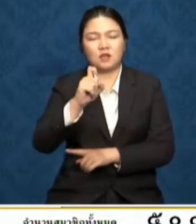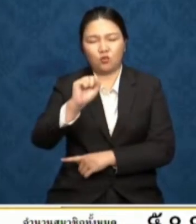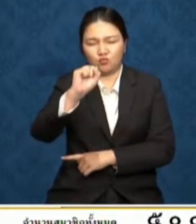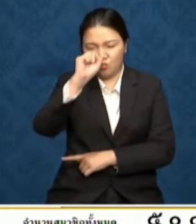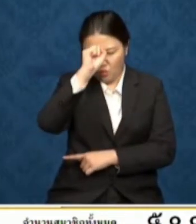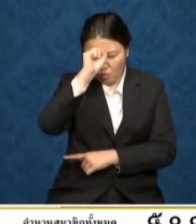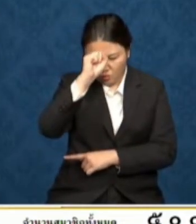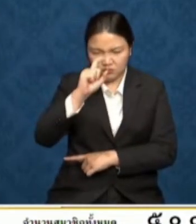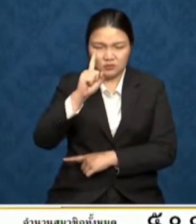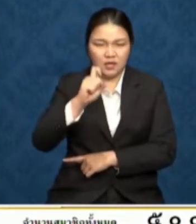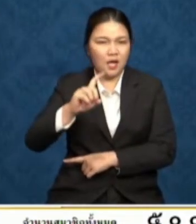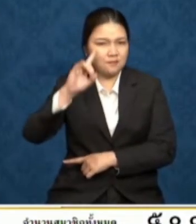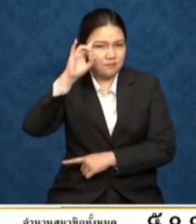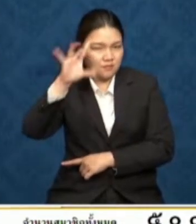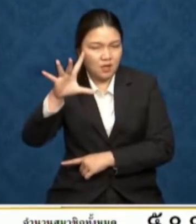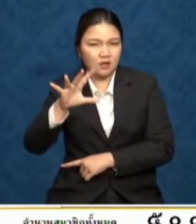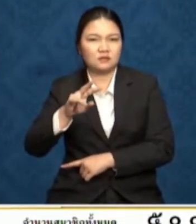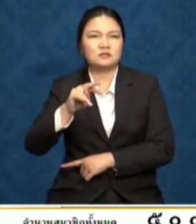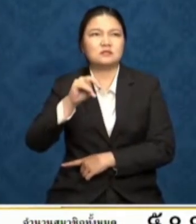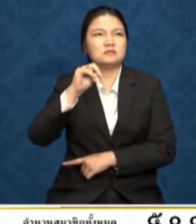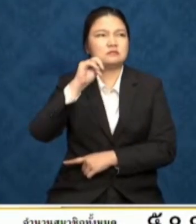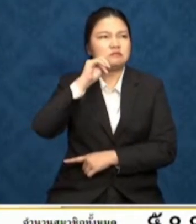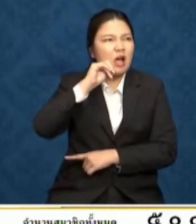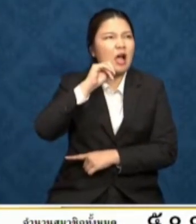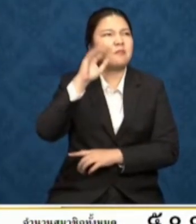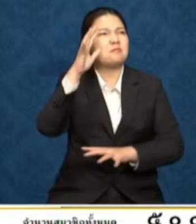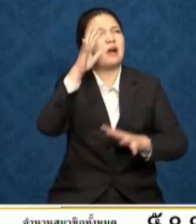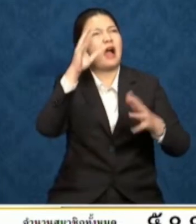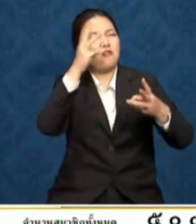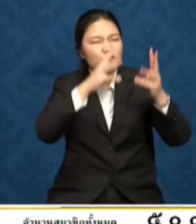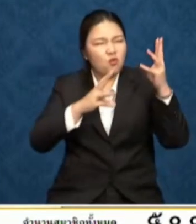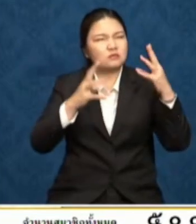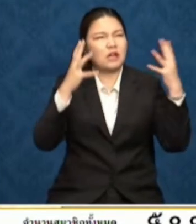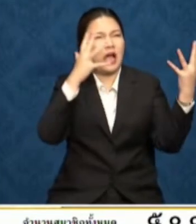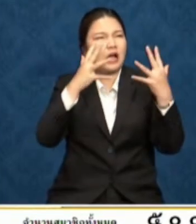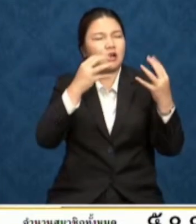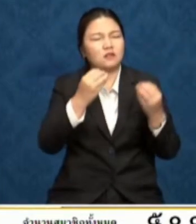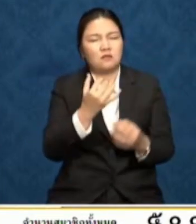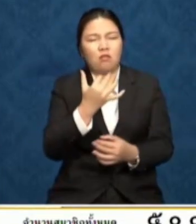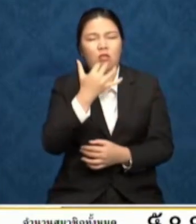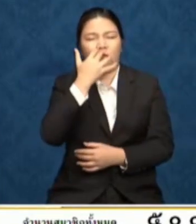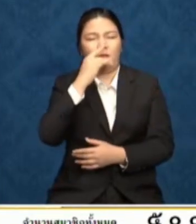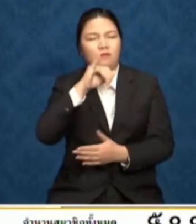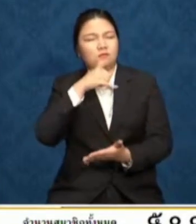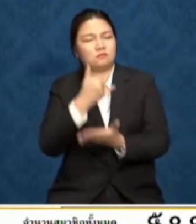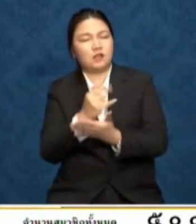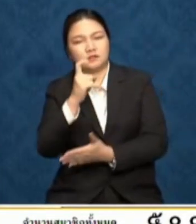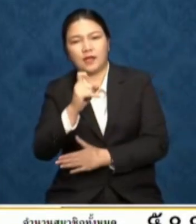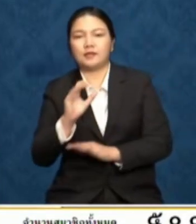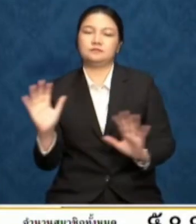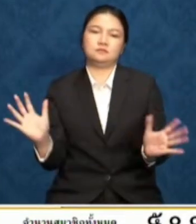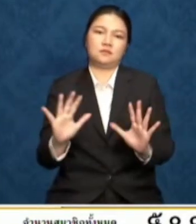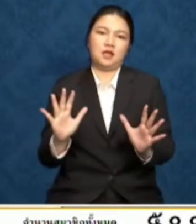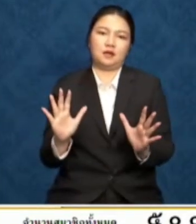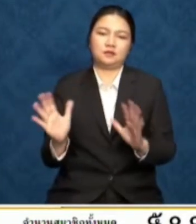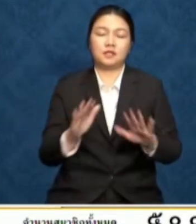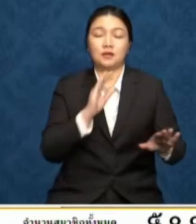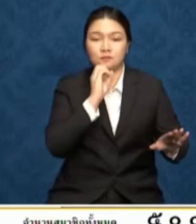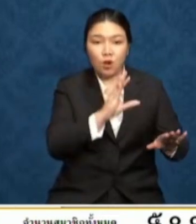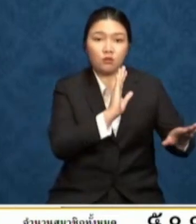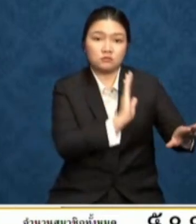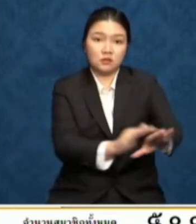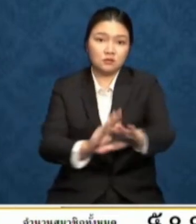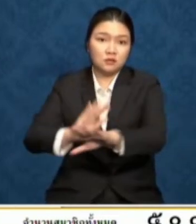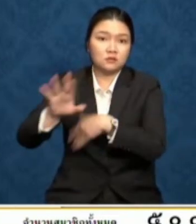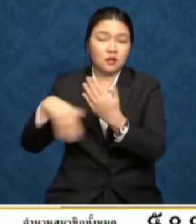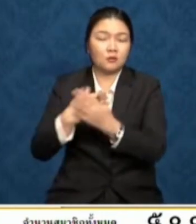..อย่างบา...้ ก็คอ ตายเพระน้ำ หรออากาศเป็พิทผมยกขึ้มา คือเพื่อ จะเตือนสติเรากทุคนเตอรสติหน